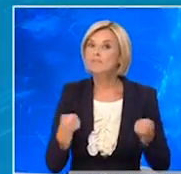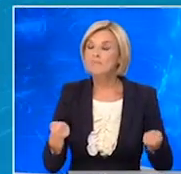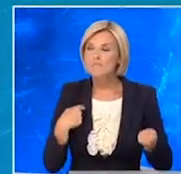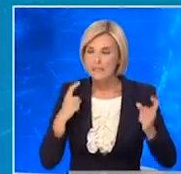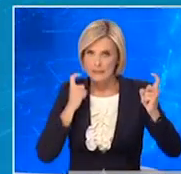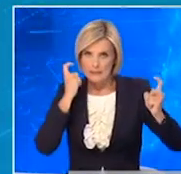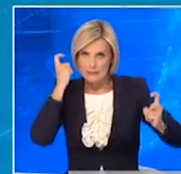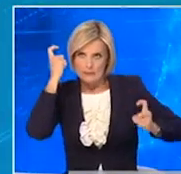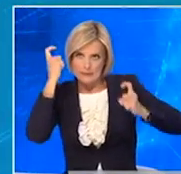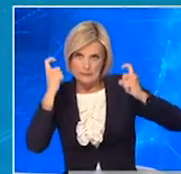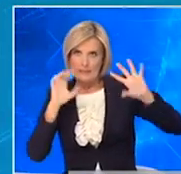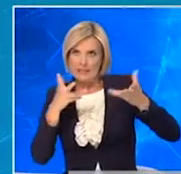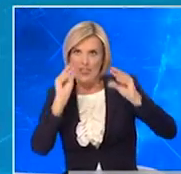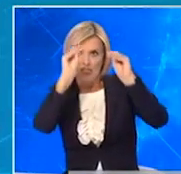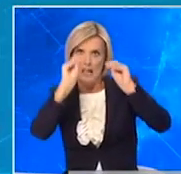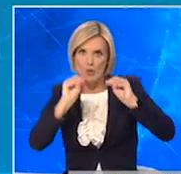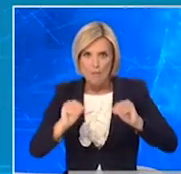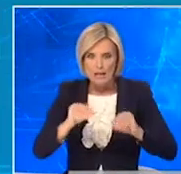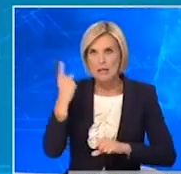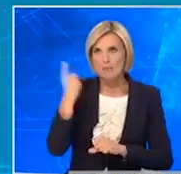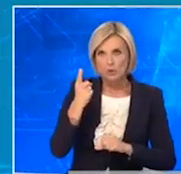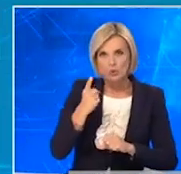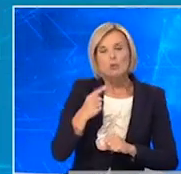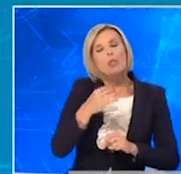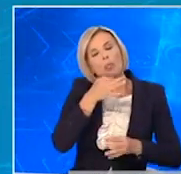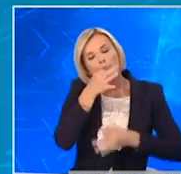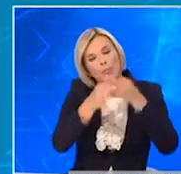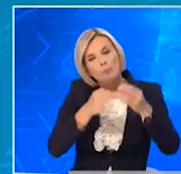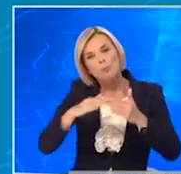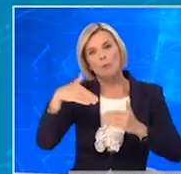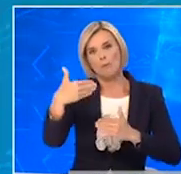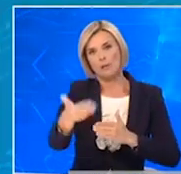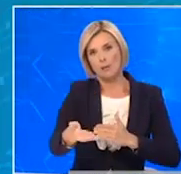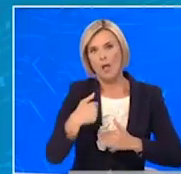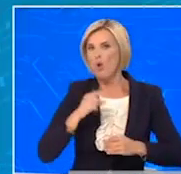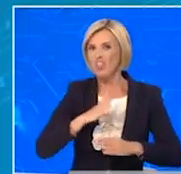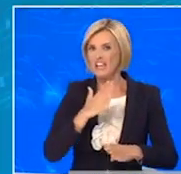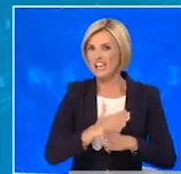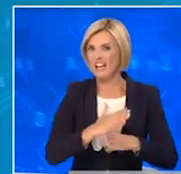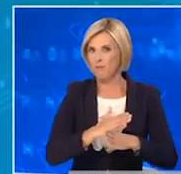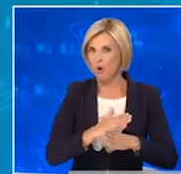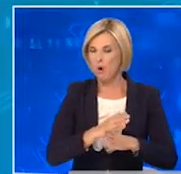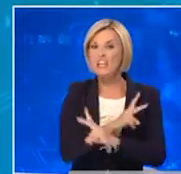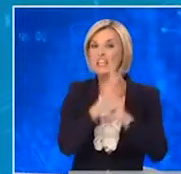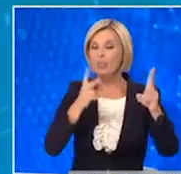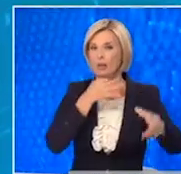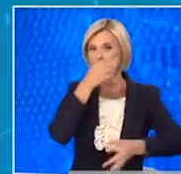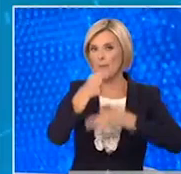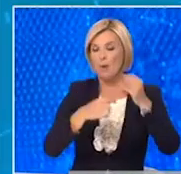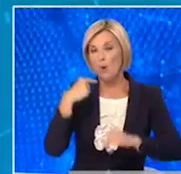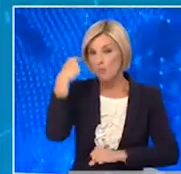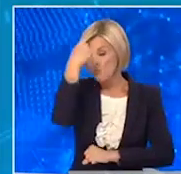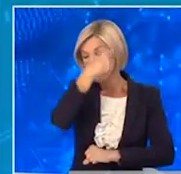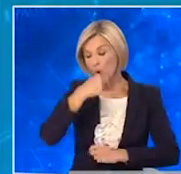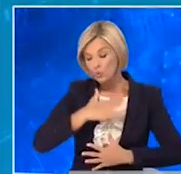λάβουμε υπόψη μας τα δεδομένα που υπάρχουν και ανάλογα θα κινηθούμε. Εγώ δεν κρύβω τα λόγια μου και είπα και την προηγούμενη φορά ότι προσωπικά